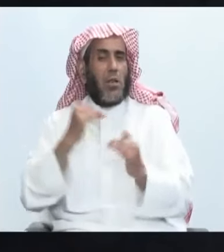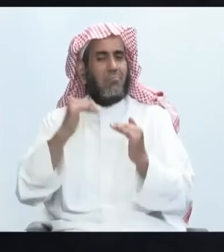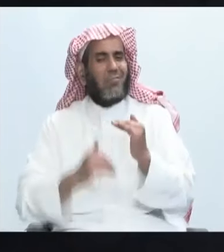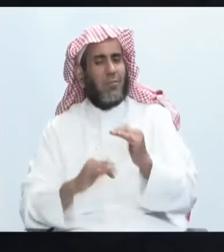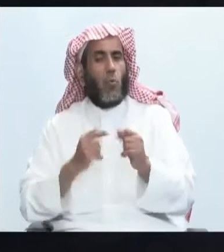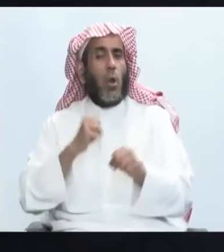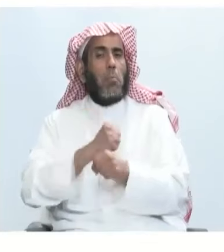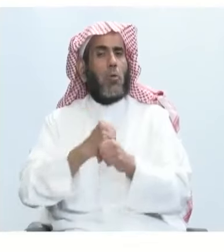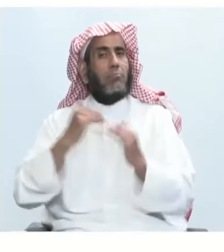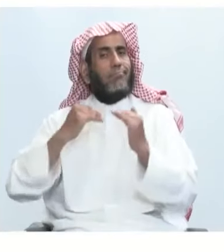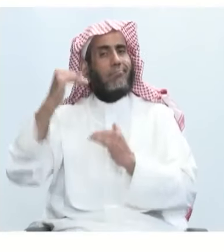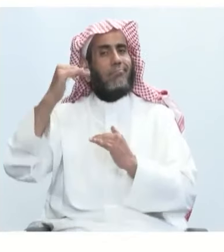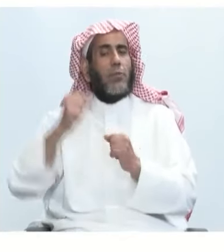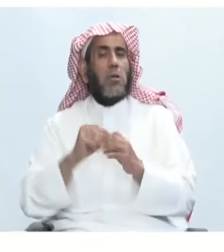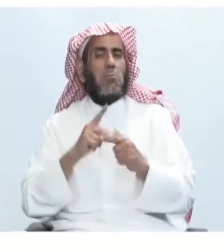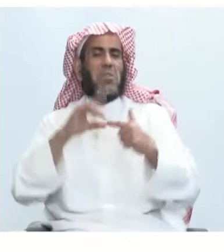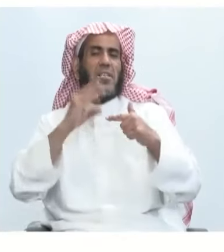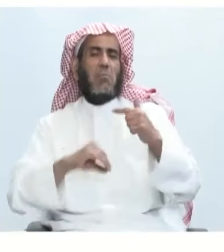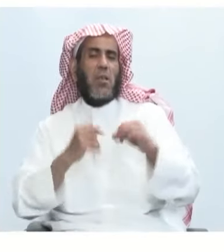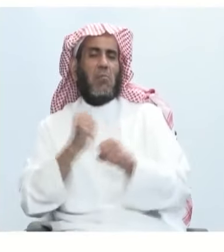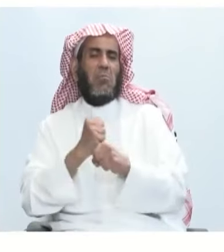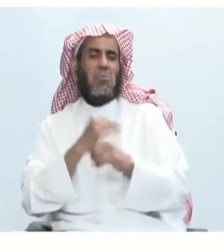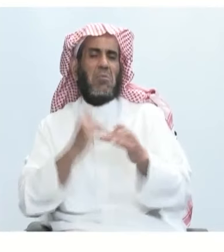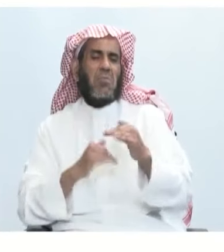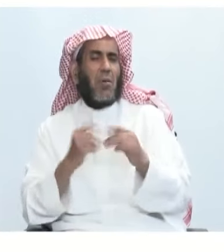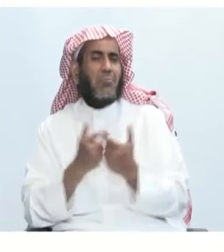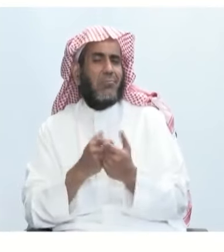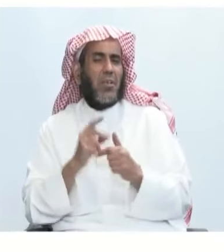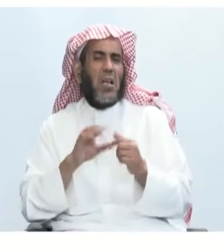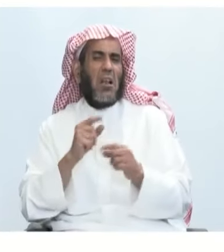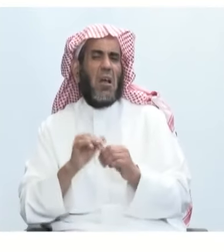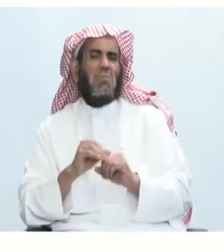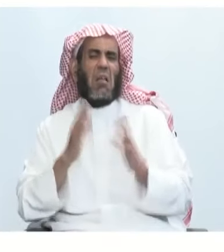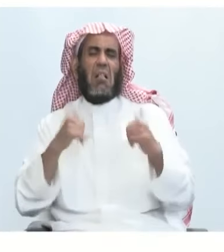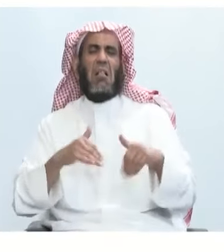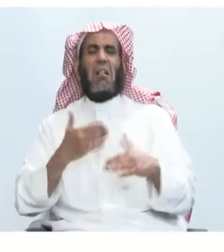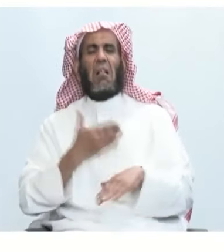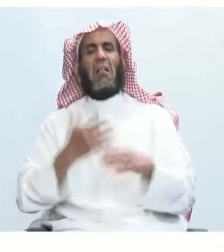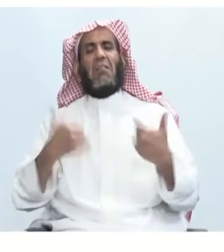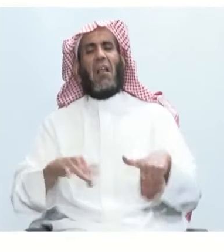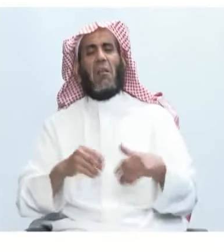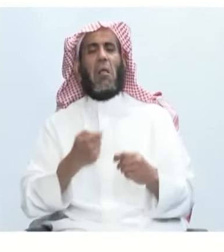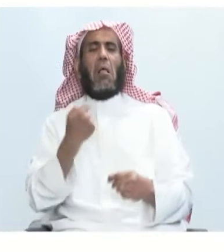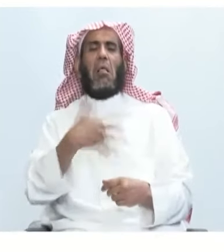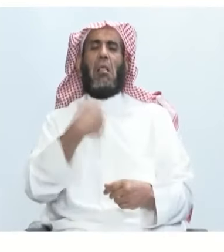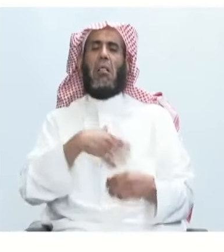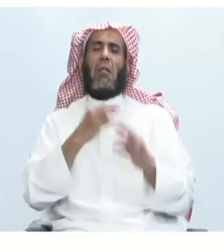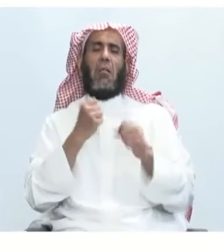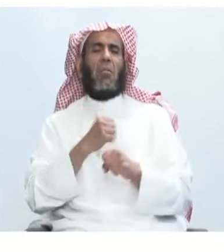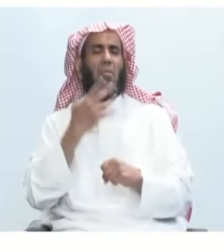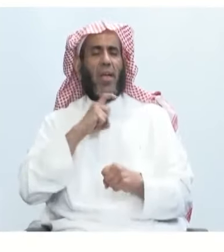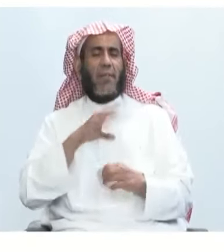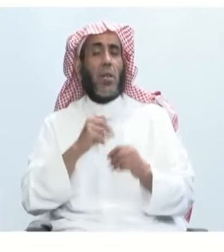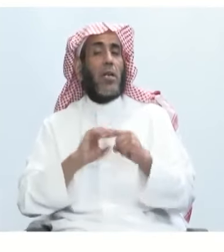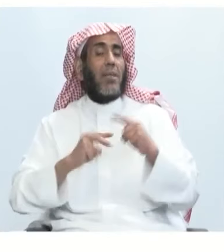المنخفض والمهن ذات المستوى العالي مثلا من السلبيات ذات المستوى منخفض انها مدع الكسل وانها عائد ضعيف الى امكانياته من